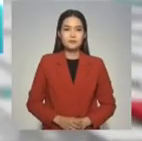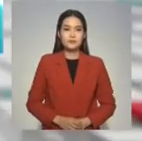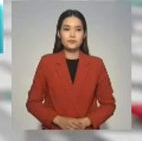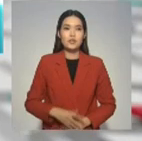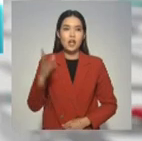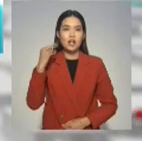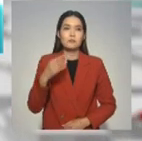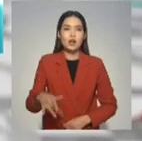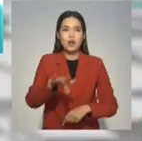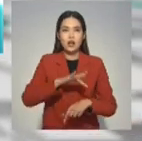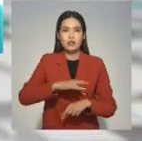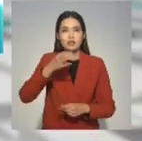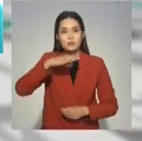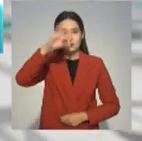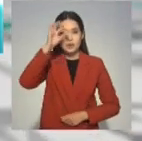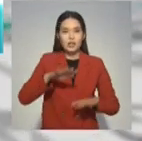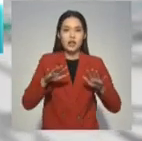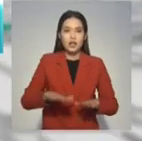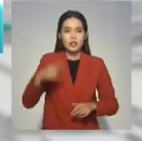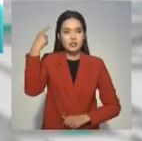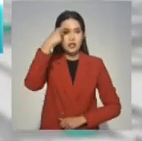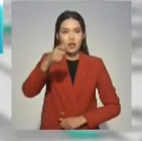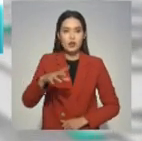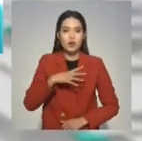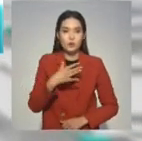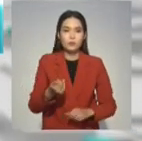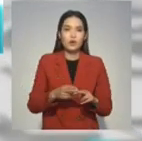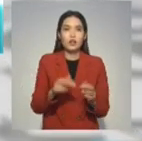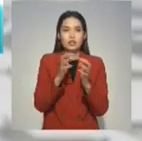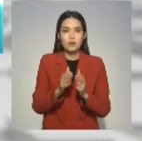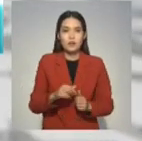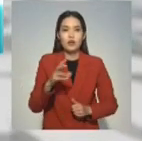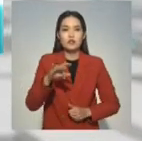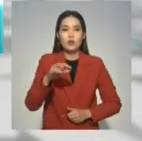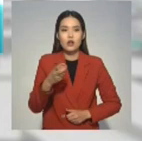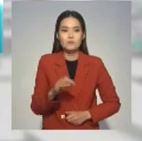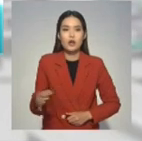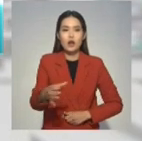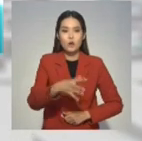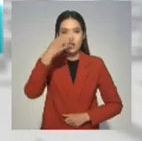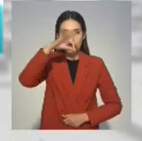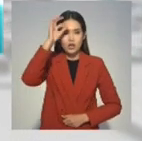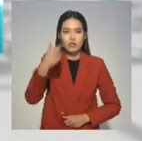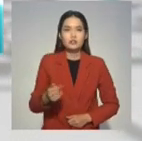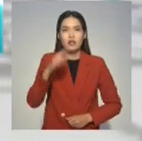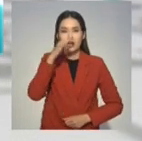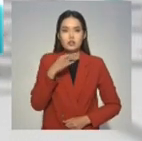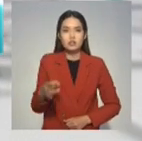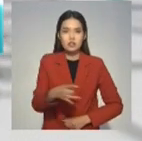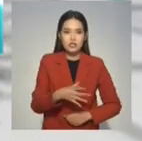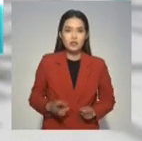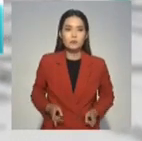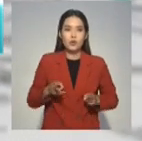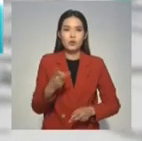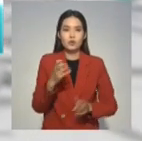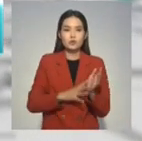Алматы қалалық полиция департаменті аталған дерек бойынша Наурызбай аудандық полиция басқармасы Қазақстан Республикасы қылмыстық кодексінің